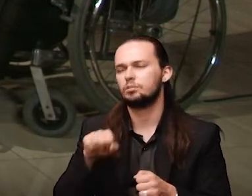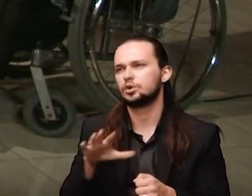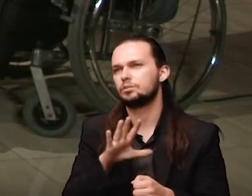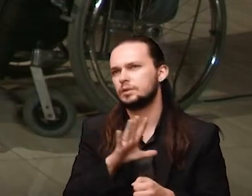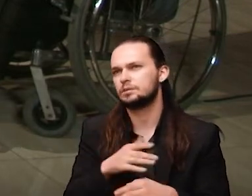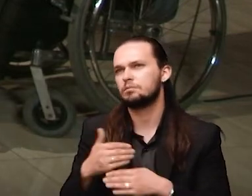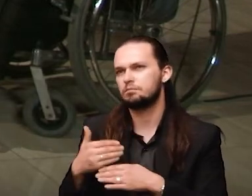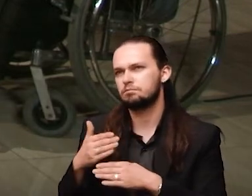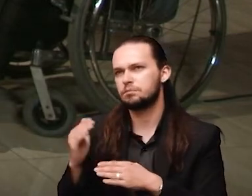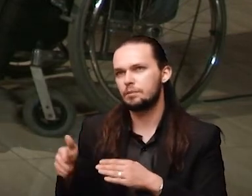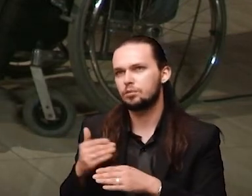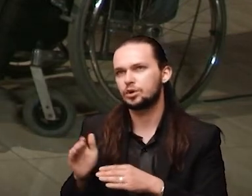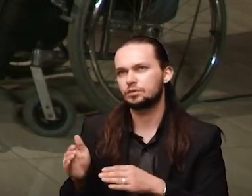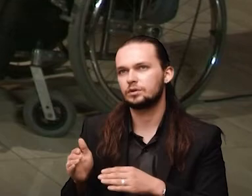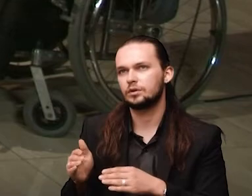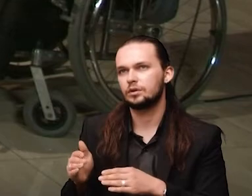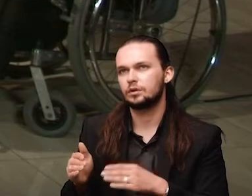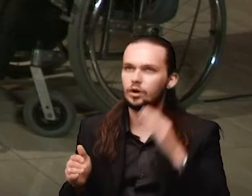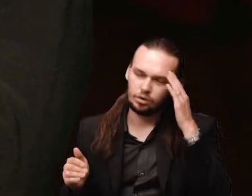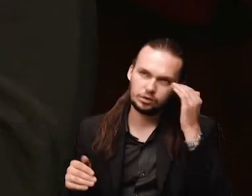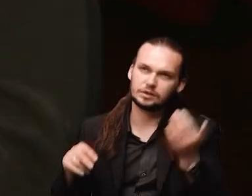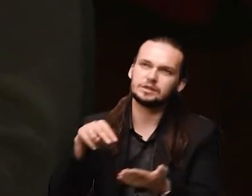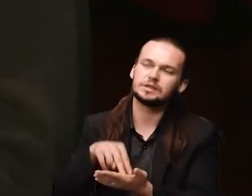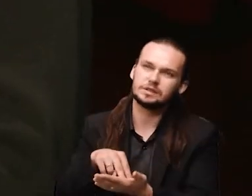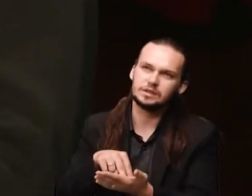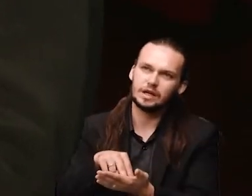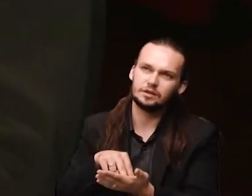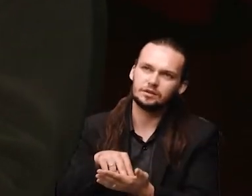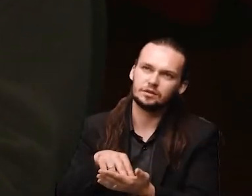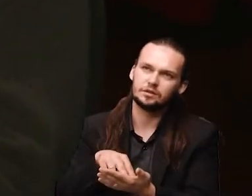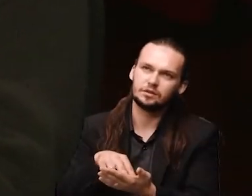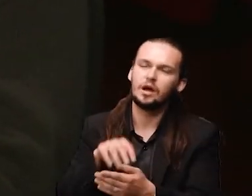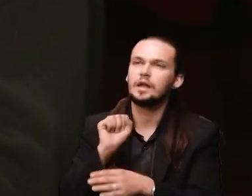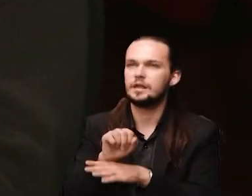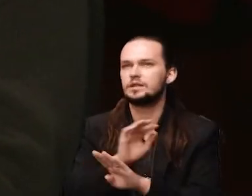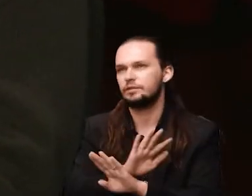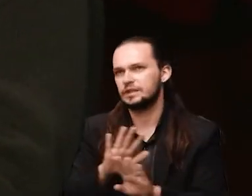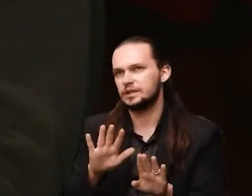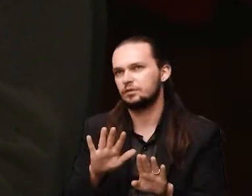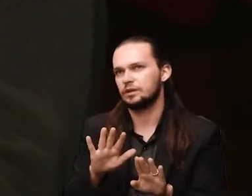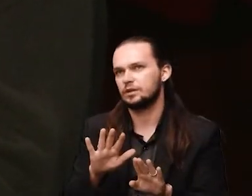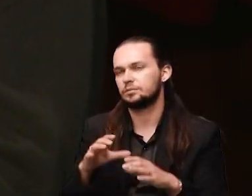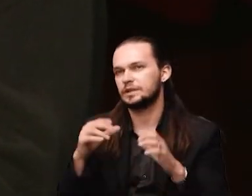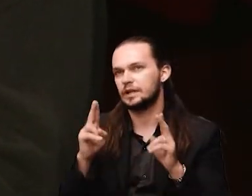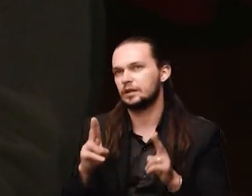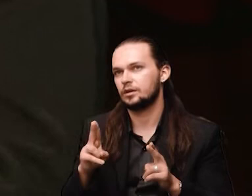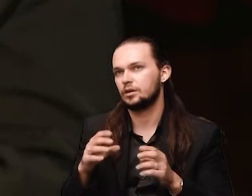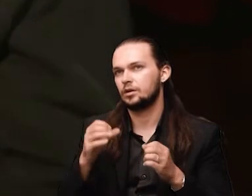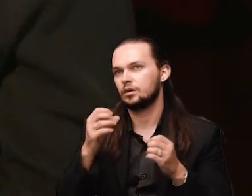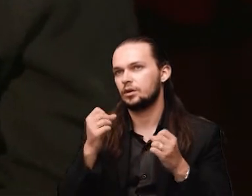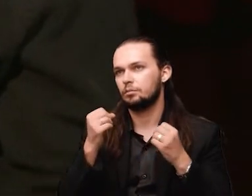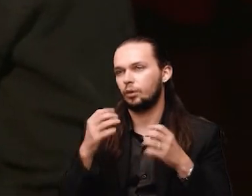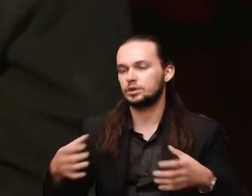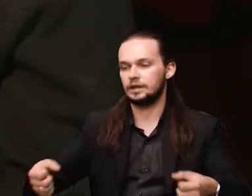встанут, может быть, попозже, тем не менее. Вот смотрите, он стоит, он не зафиксирован с точки зрения какого-то специального приспособления. То есть он